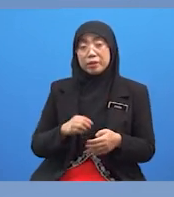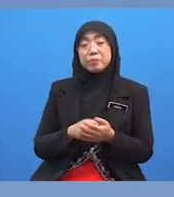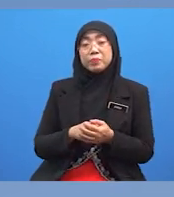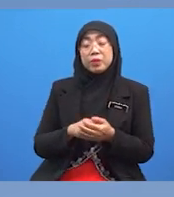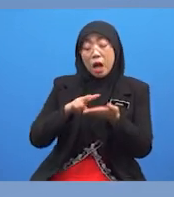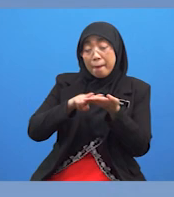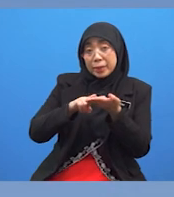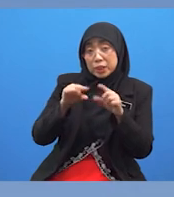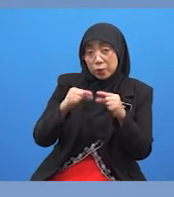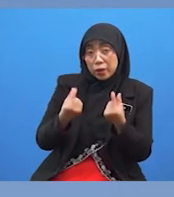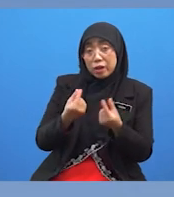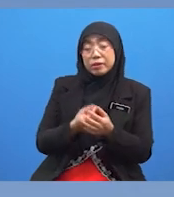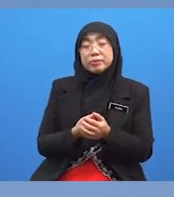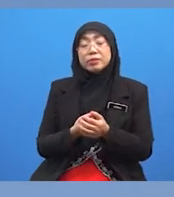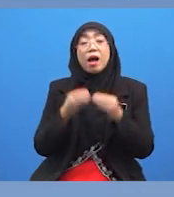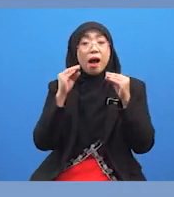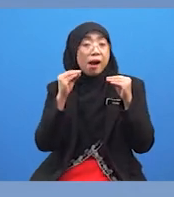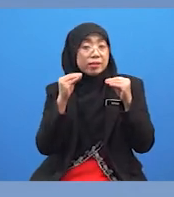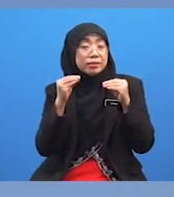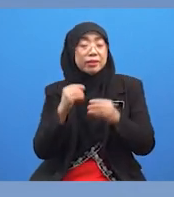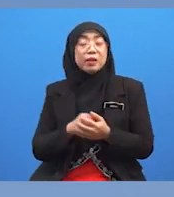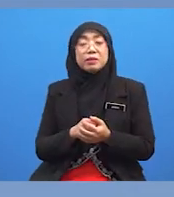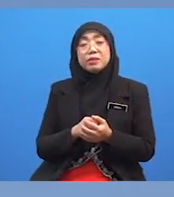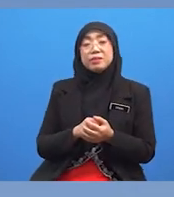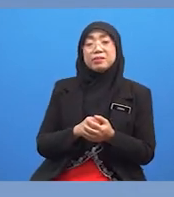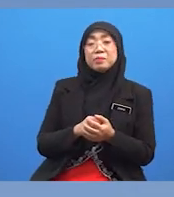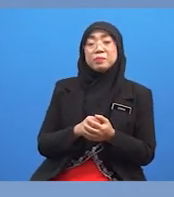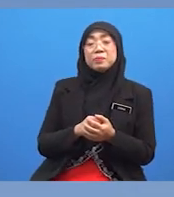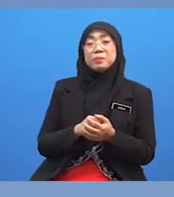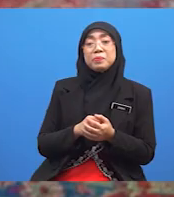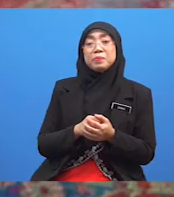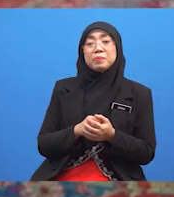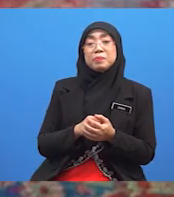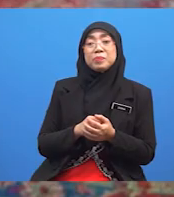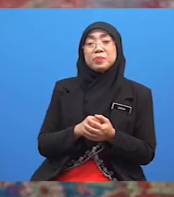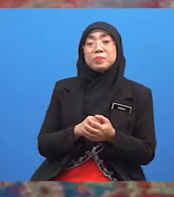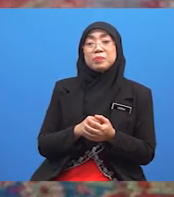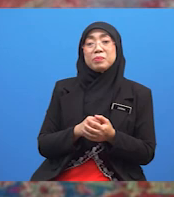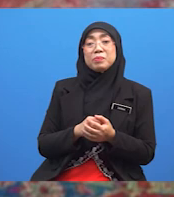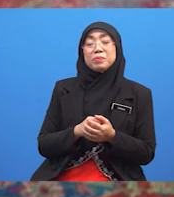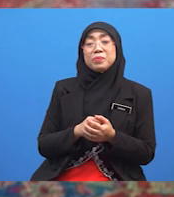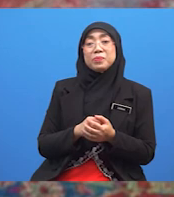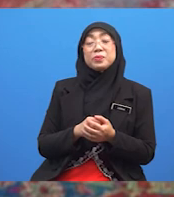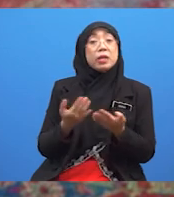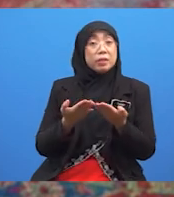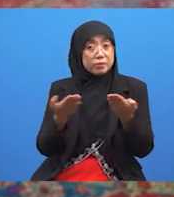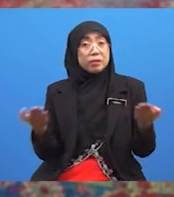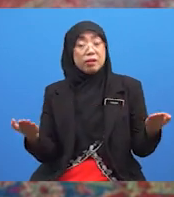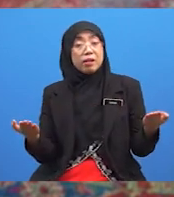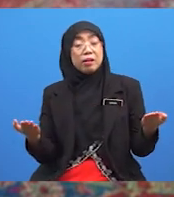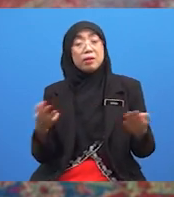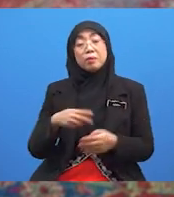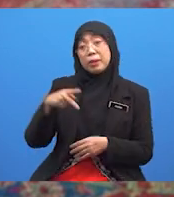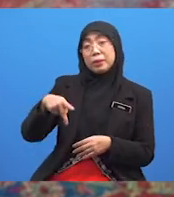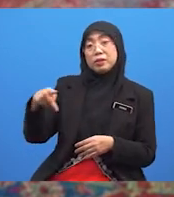membaca Al-Quran, mengajar agama dan lain-lain. Baiklah, para pelajar yang dikasihi